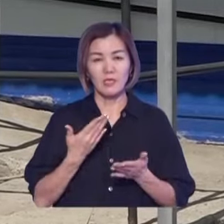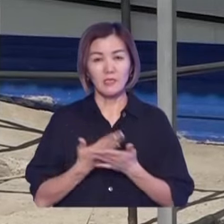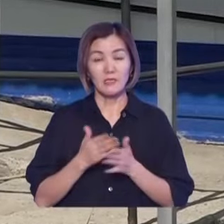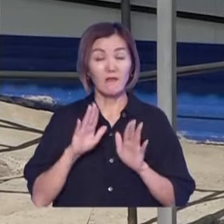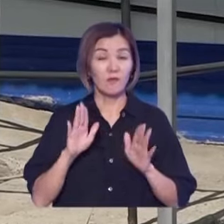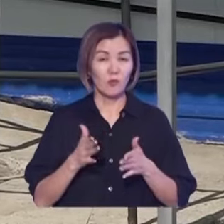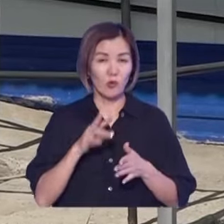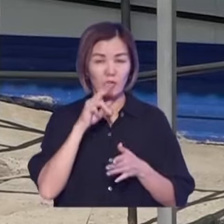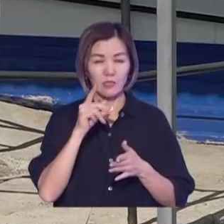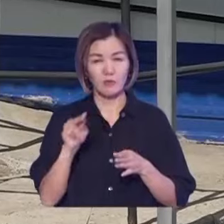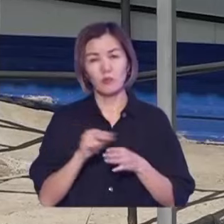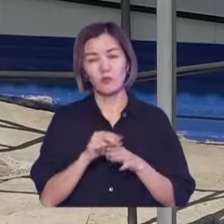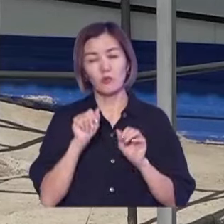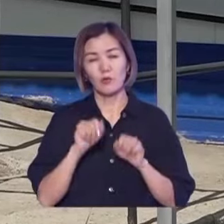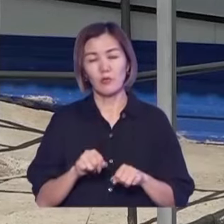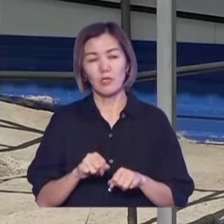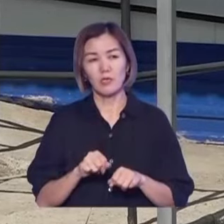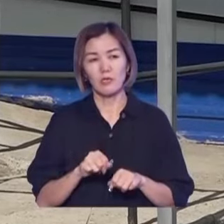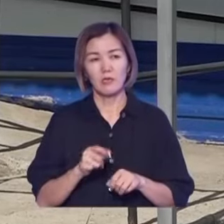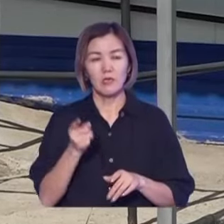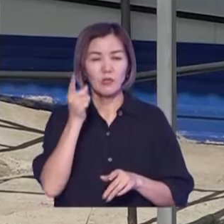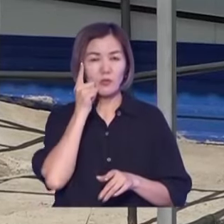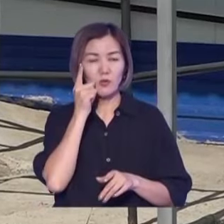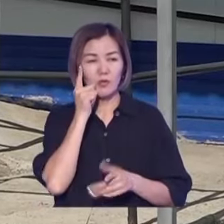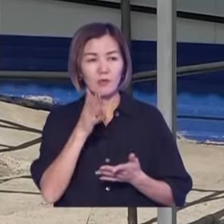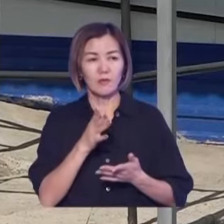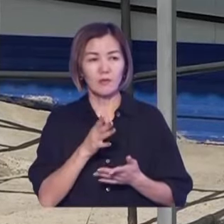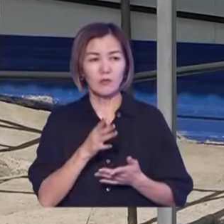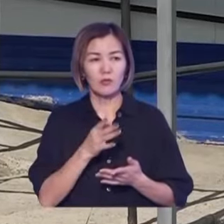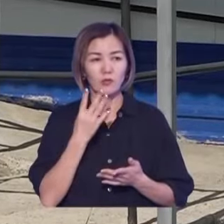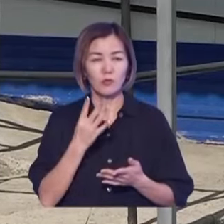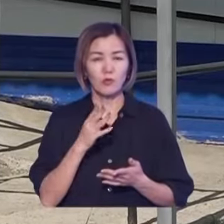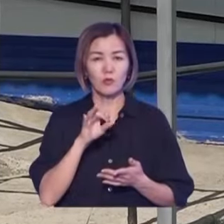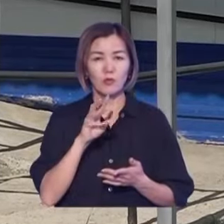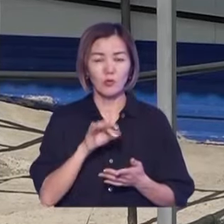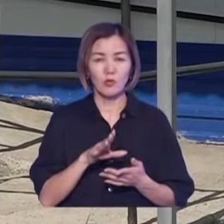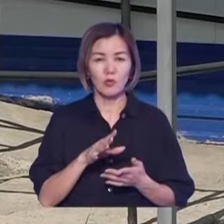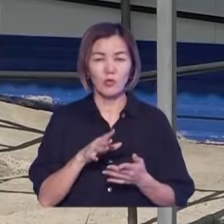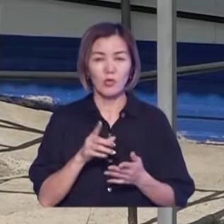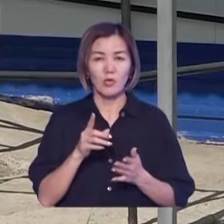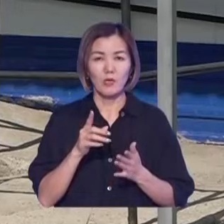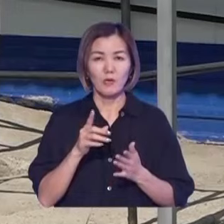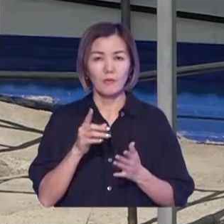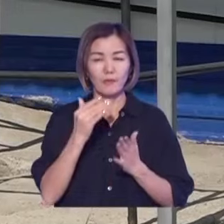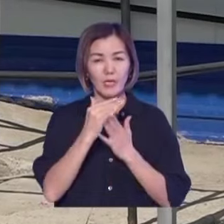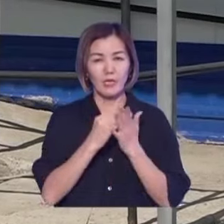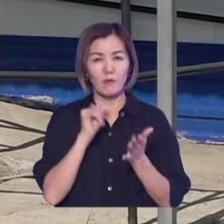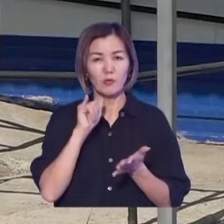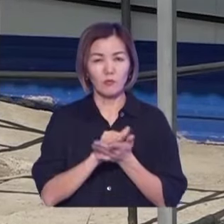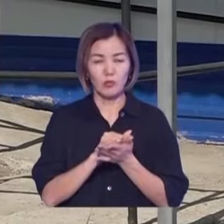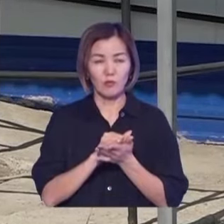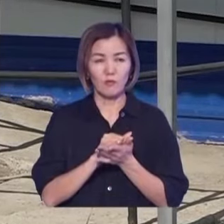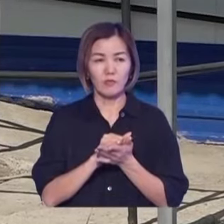телефонға Play Market арқылы төрт түлік мобильді қосымшасы бар, соны жүктеу арқылы жаңағы